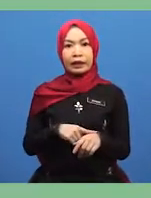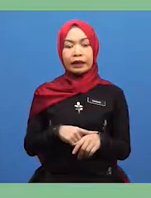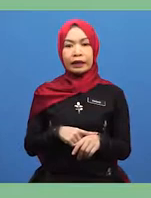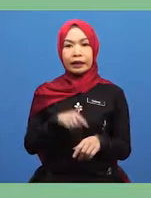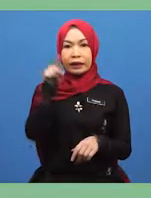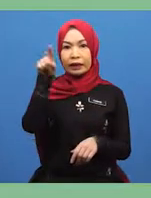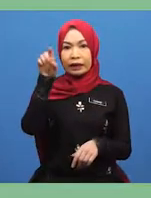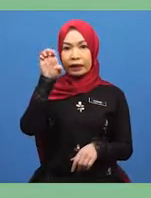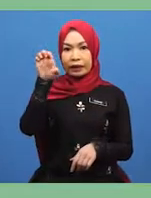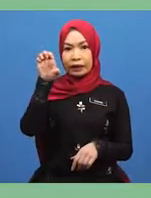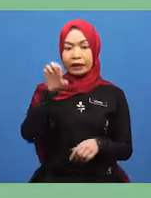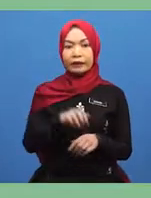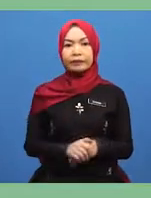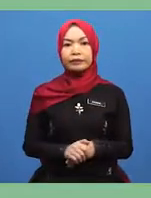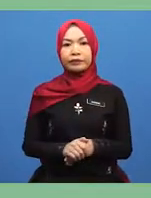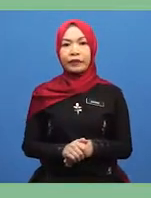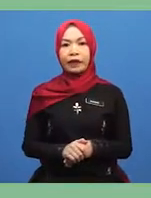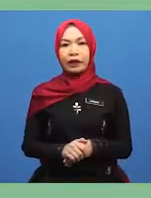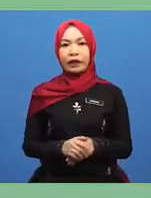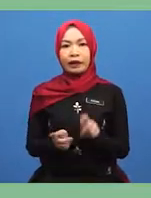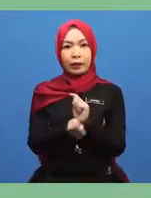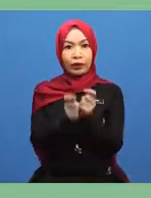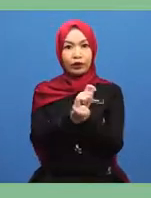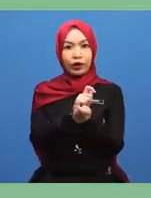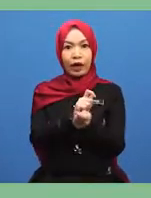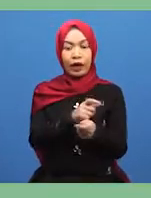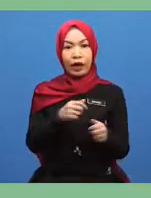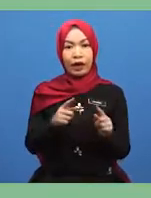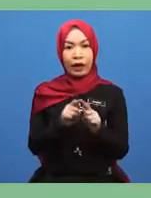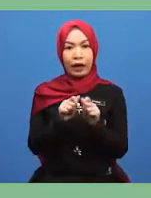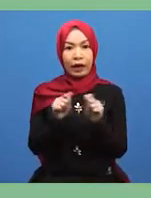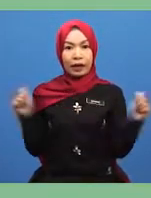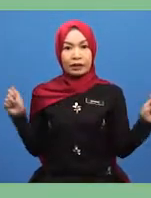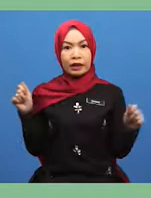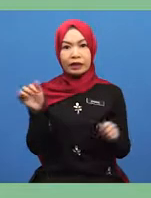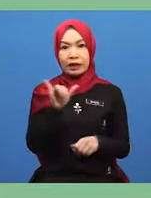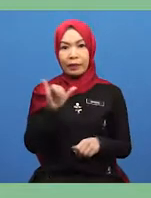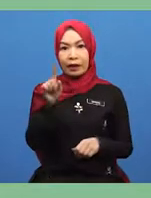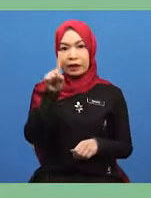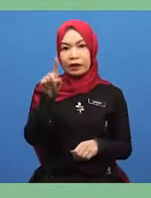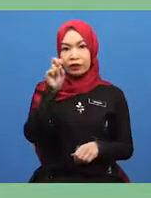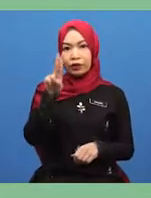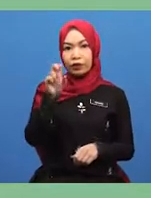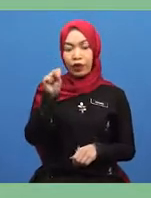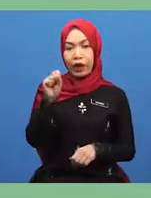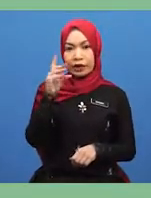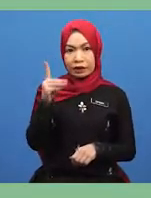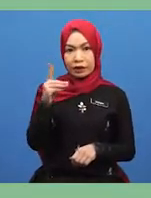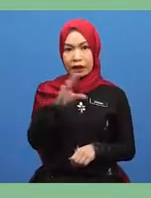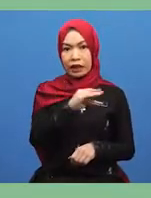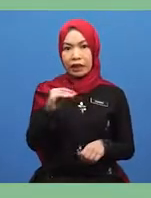kadar pertukaran asing adalah pada 1 USD sama dengan RM4 dengan kuantiti